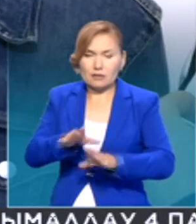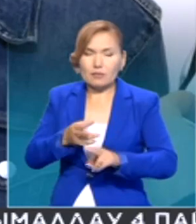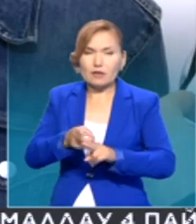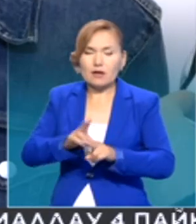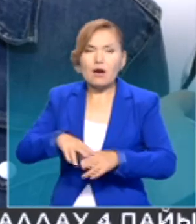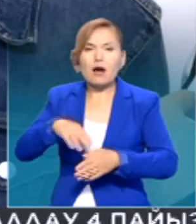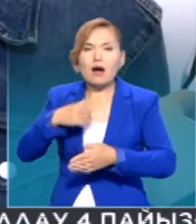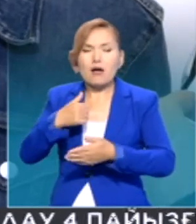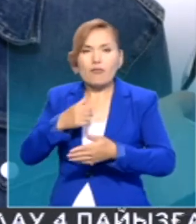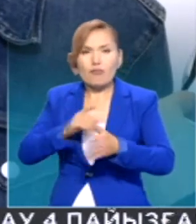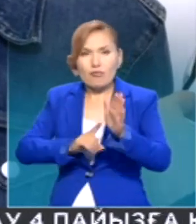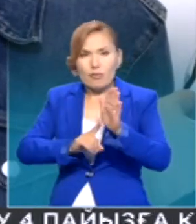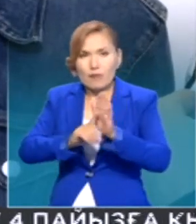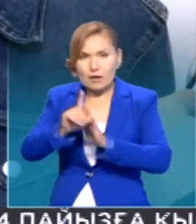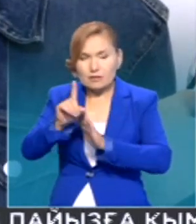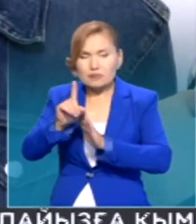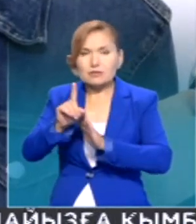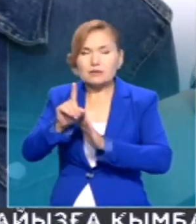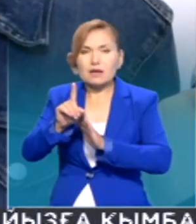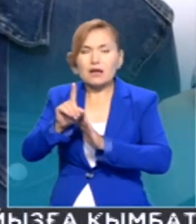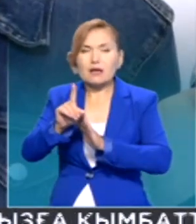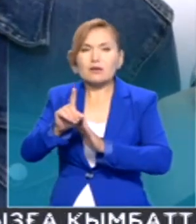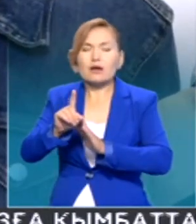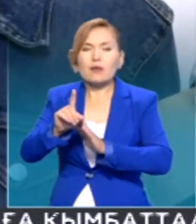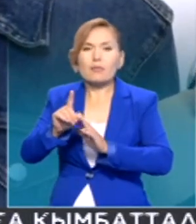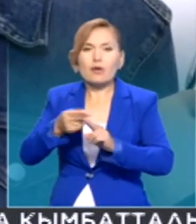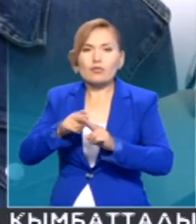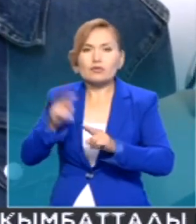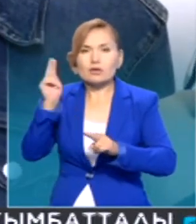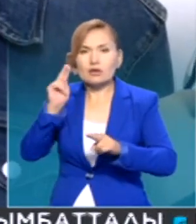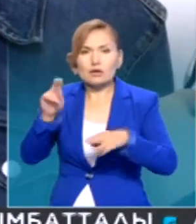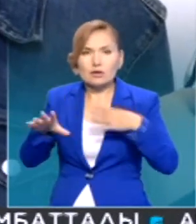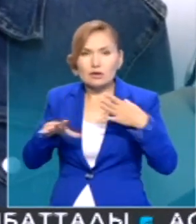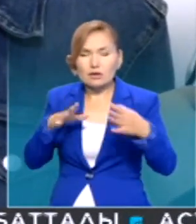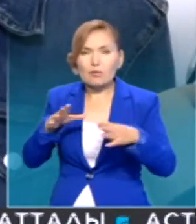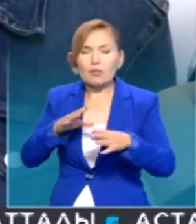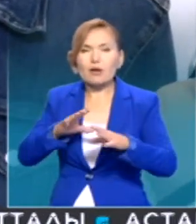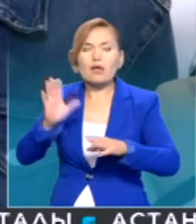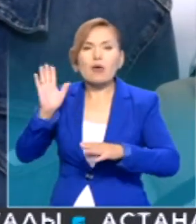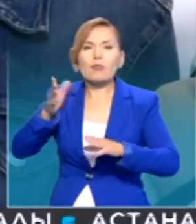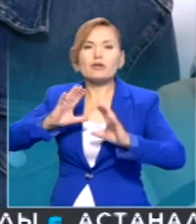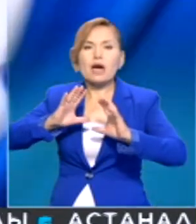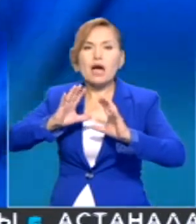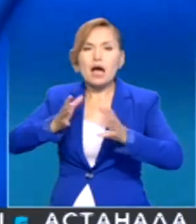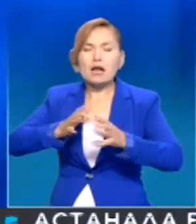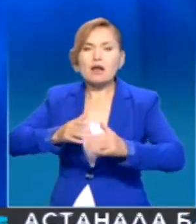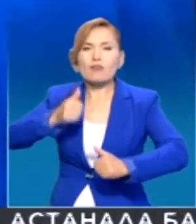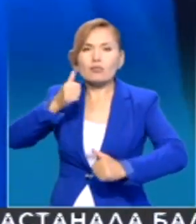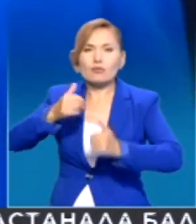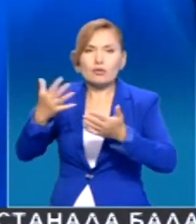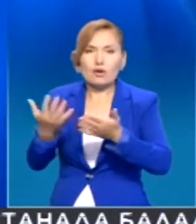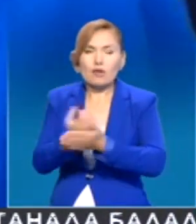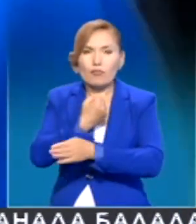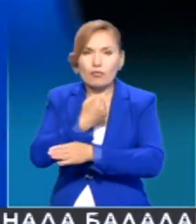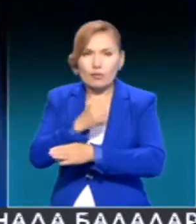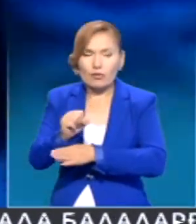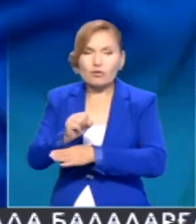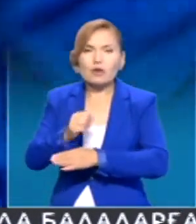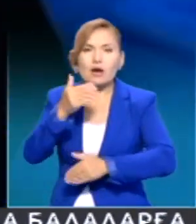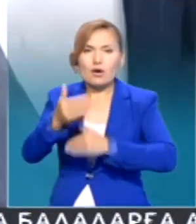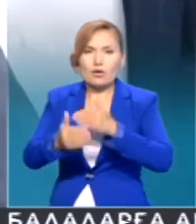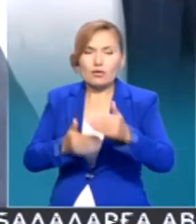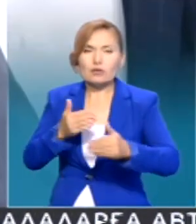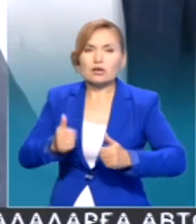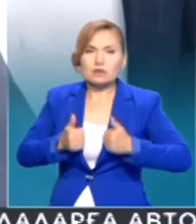тек болашақта енді халықаралық ареналарда олимпиаданың, әлем чемпионатының көп туымыз, желбіретіміз келеді. Еркін